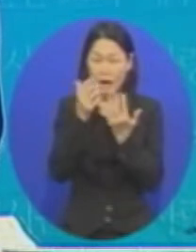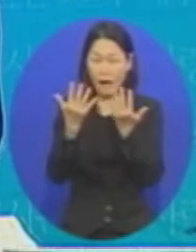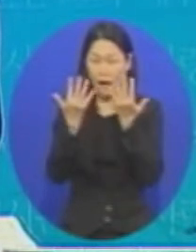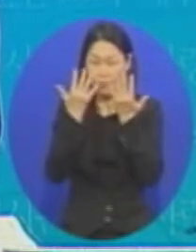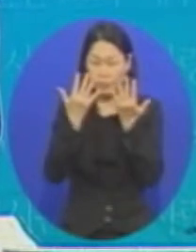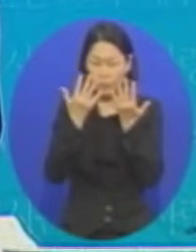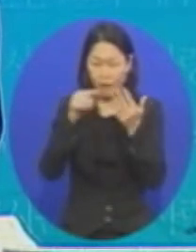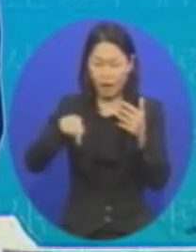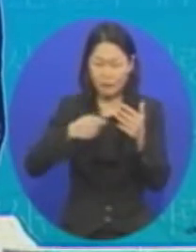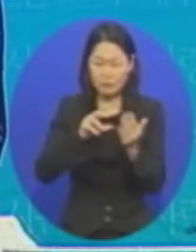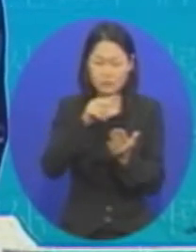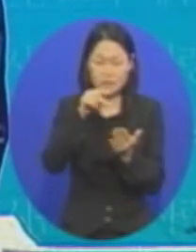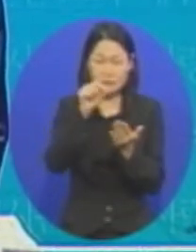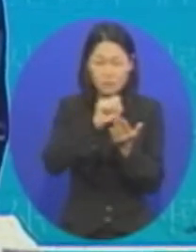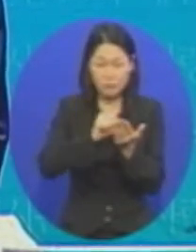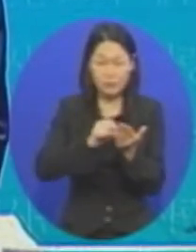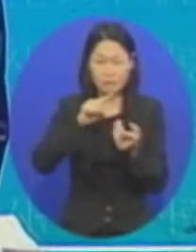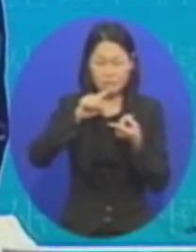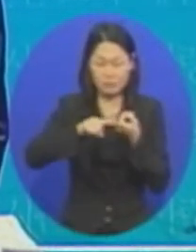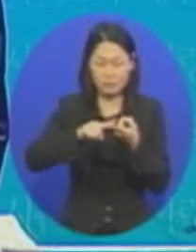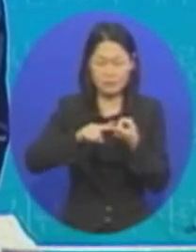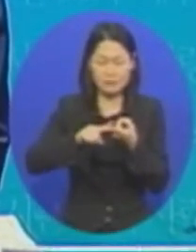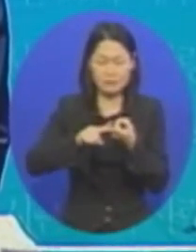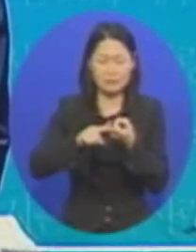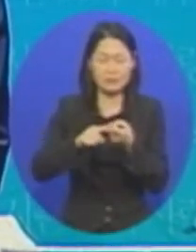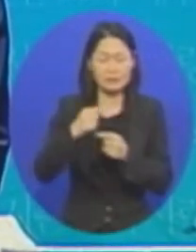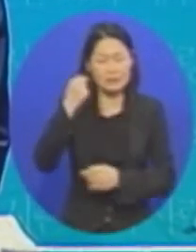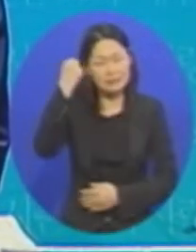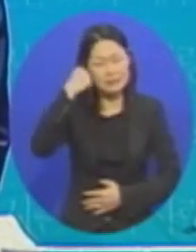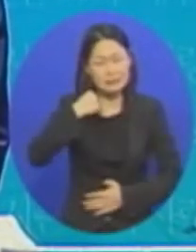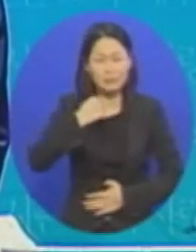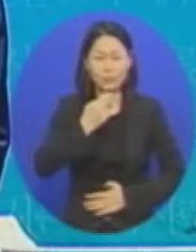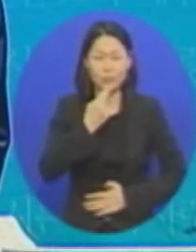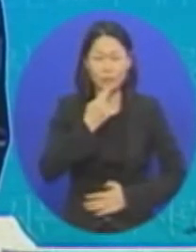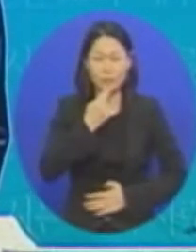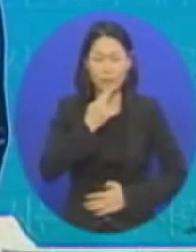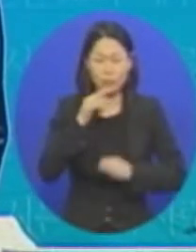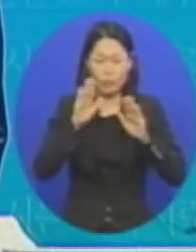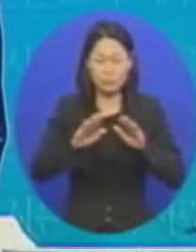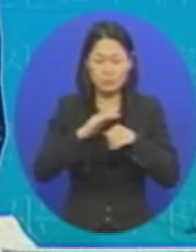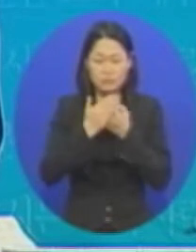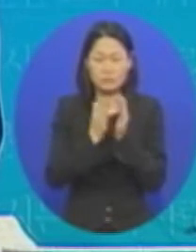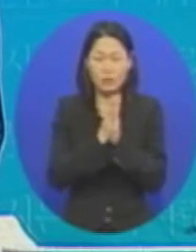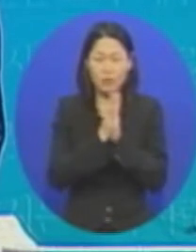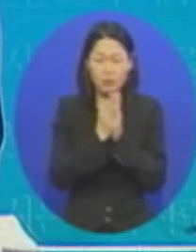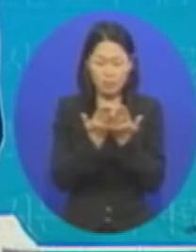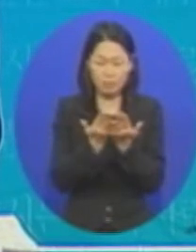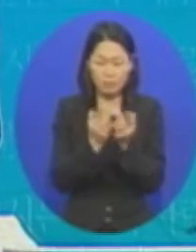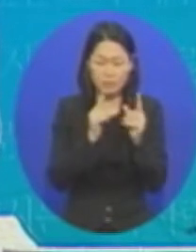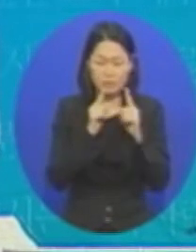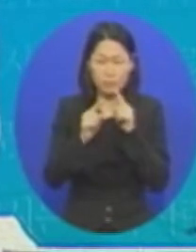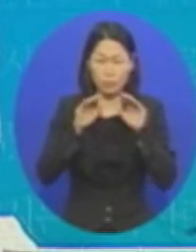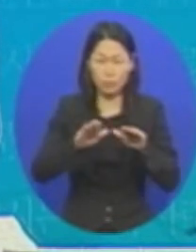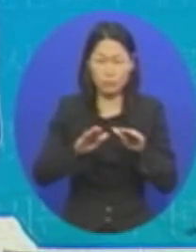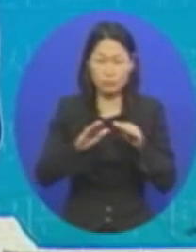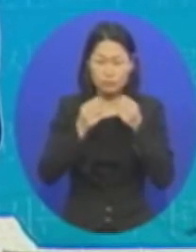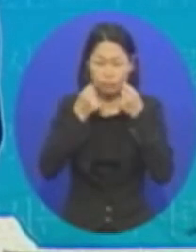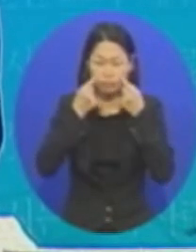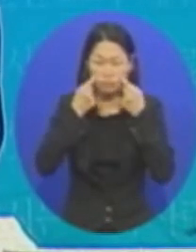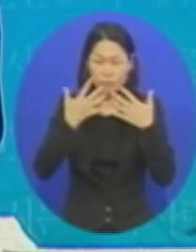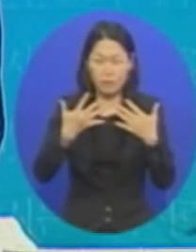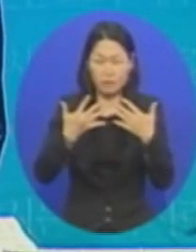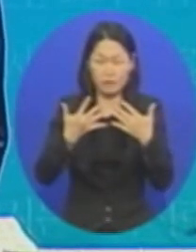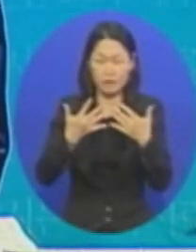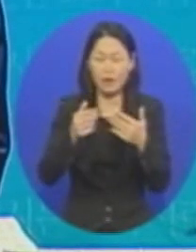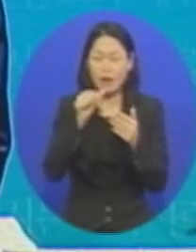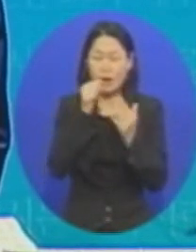느껴지지 않습니다 오늘 본문 1절에 분명하게 사도 바울이 감옥에 갇혀 있다고 말씀을 하긴